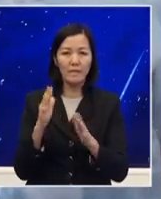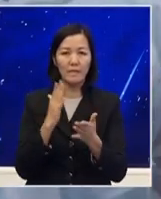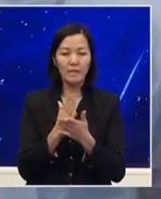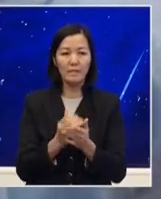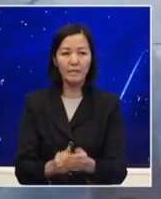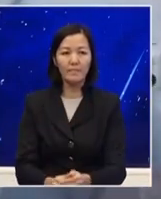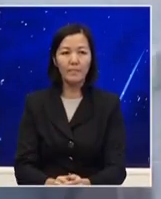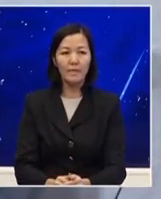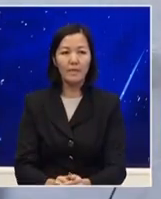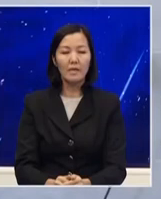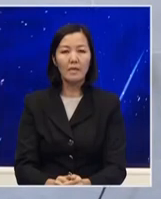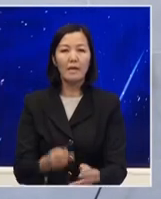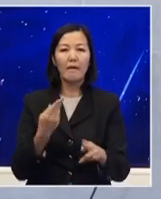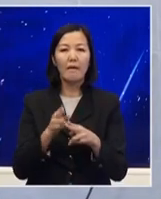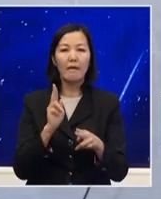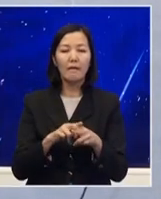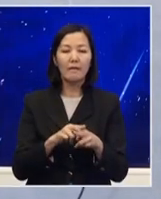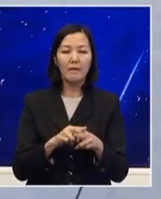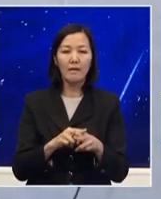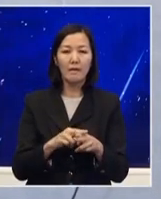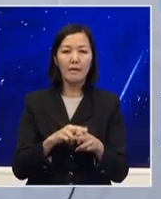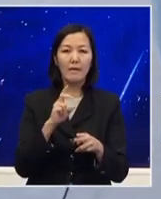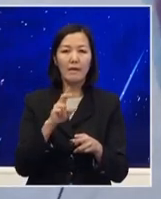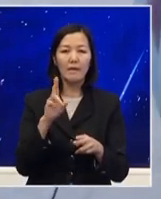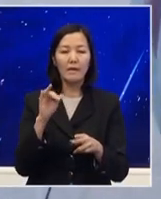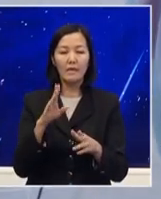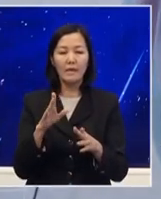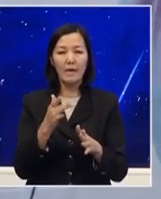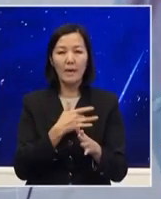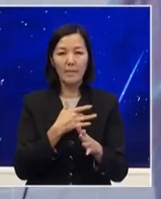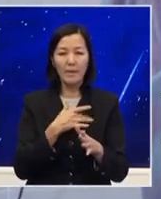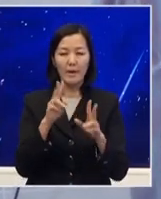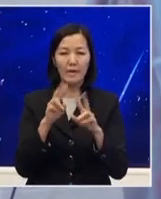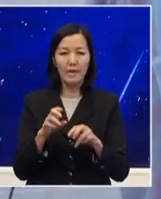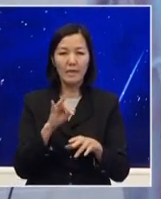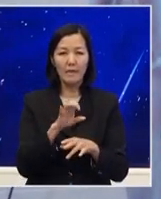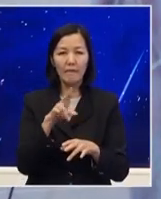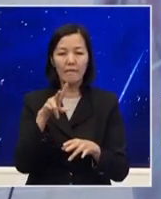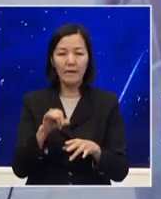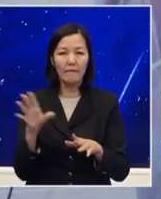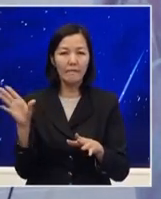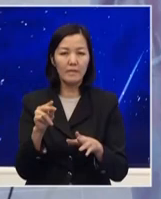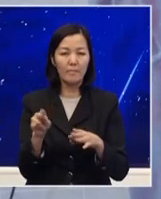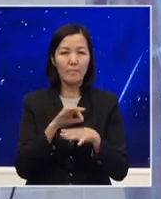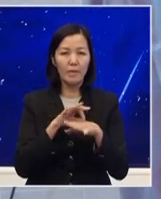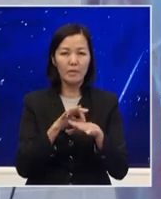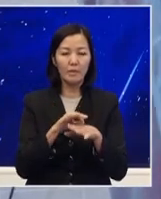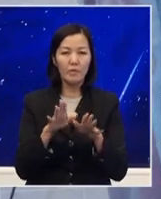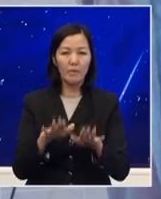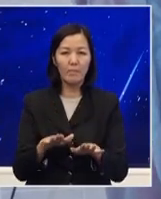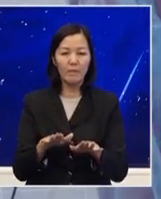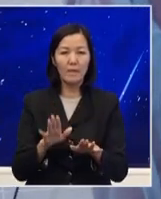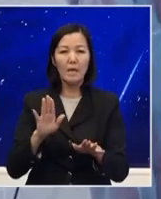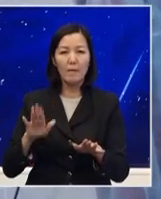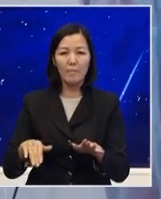Это ЭКГ-аппарат. Это дефибриллятор. Используется при остановке сердца. Это ИВЛ. Все процедуры мы выполняем на месте и только потом